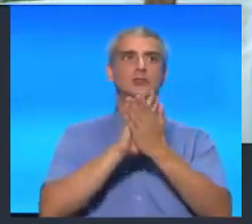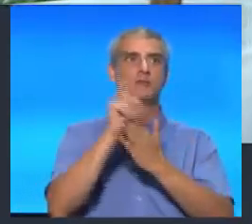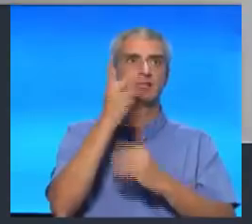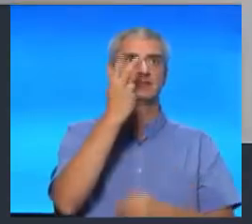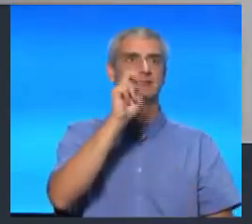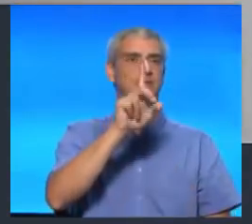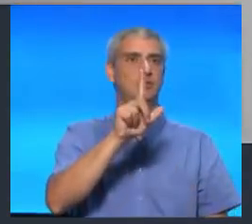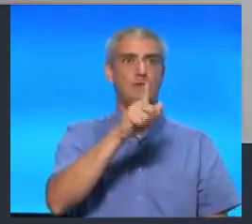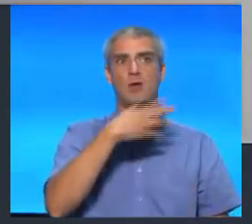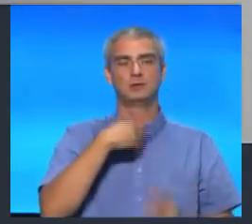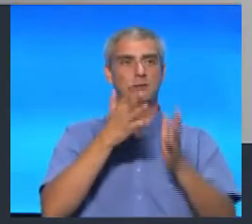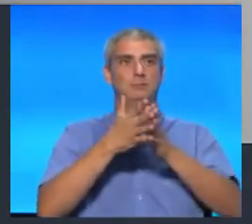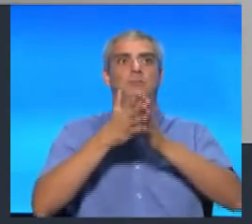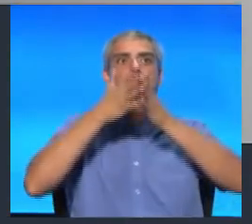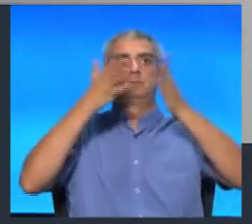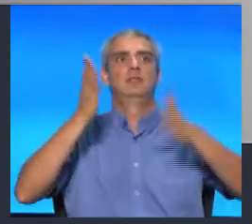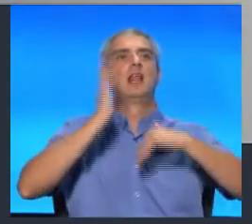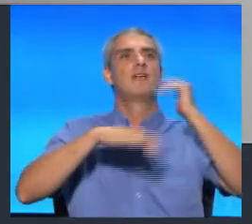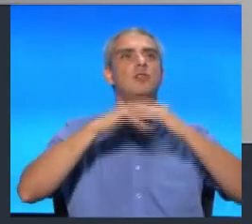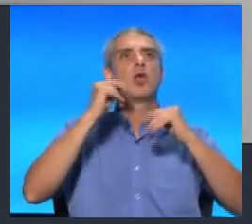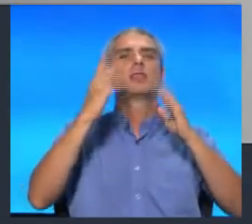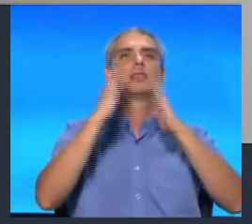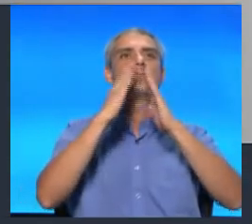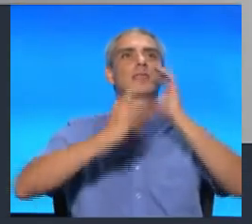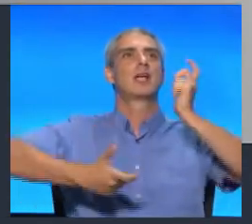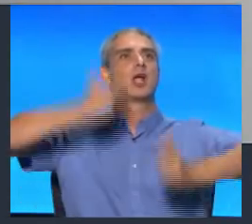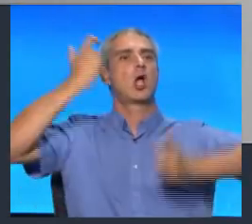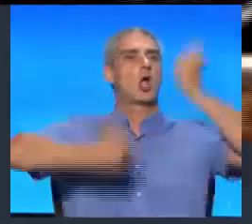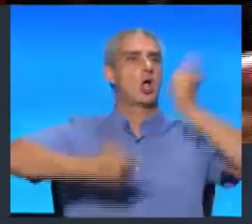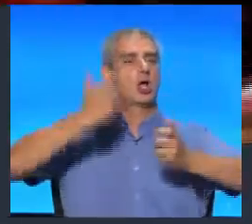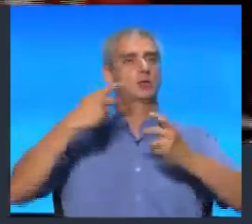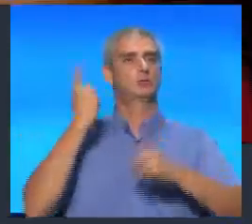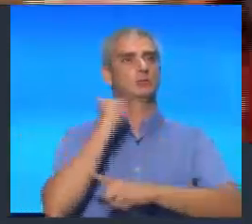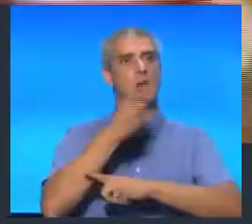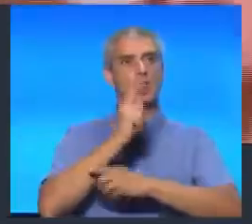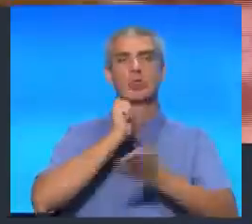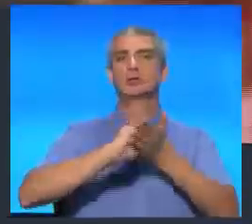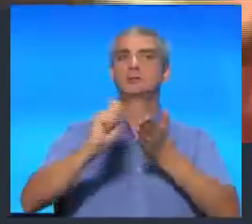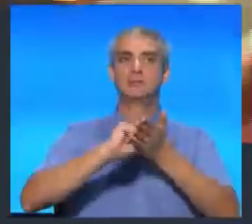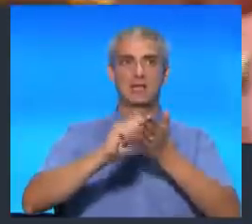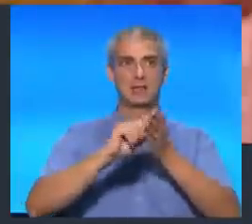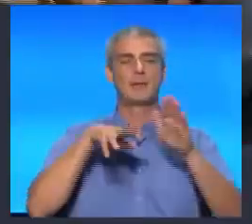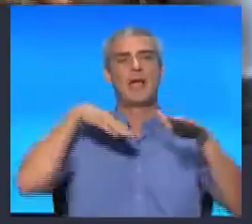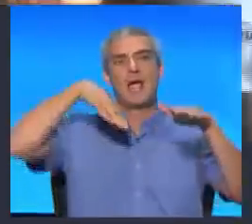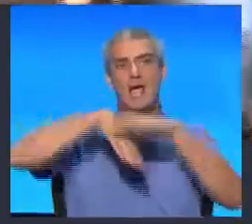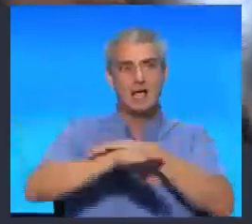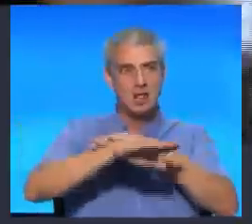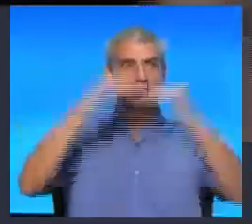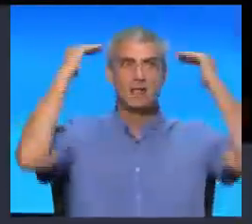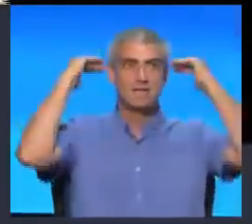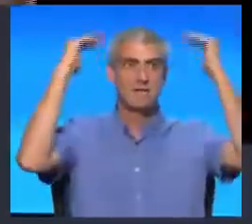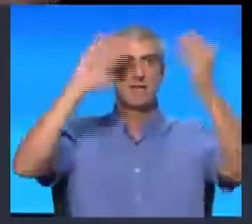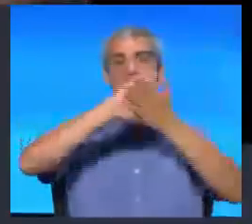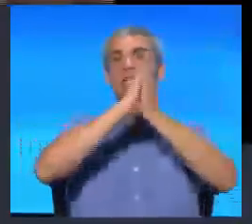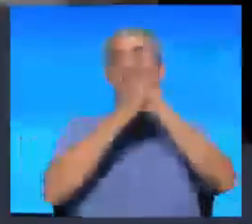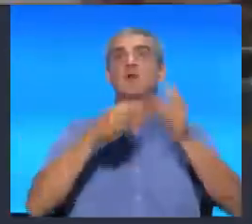10 ו-17, 27. להרחיב את מתחם השוק ולבנות בו מאות יחידות דיור, שטחי מסחר, מלונות ומשרדים, חניון תת-קרקעי וגג שיהפוך